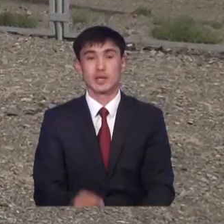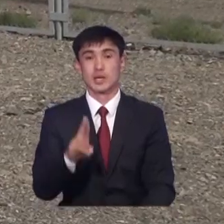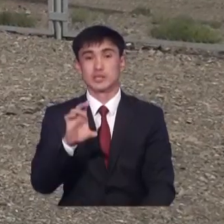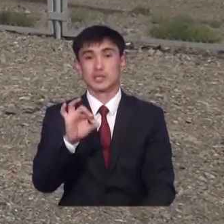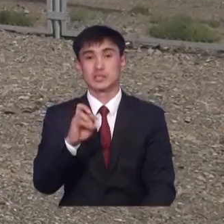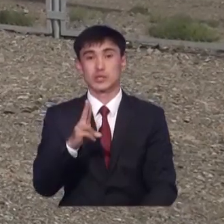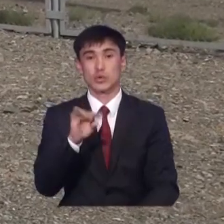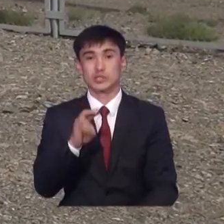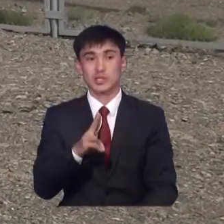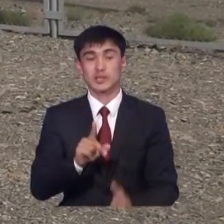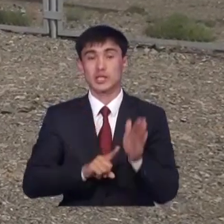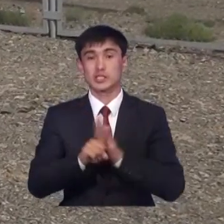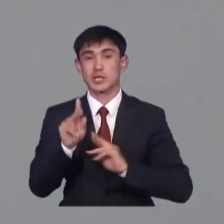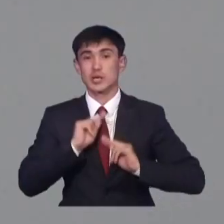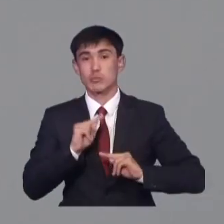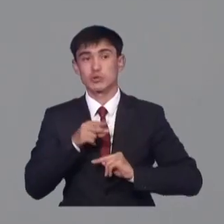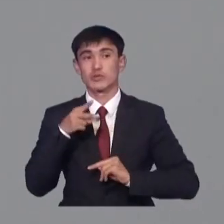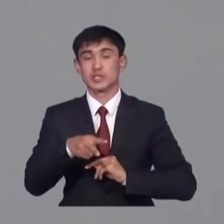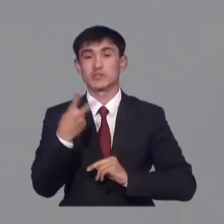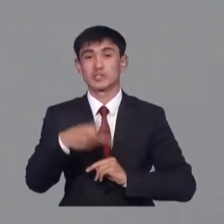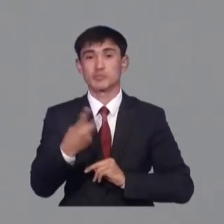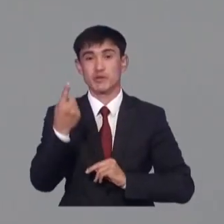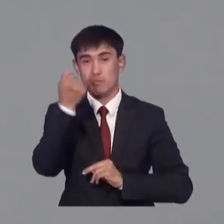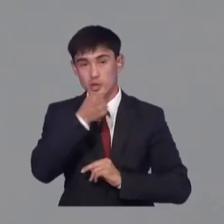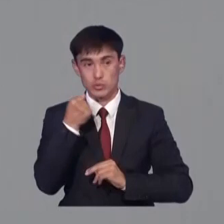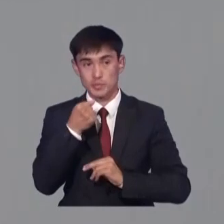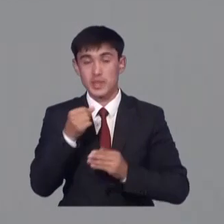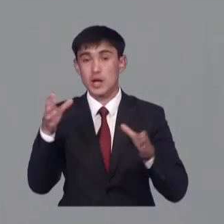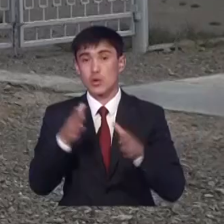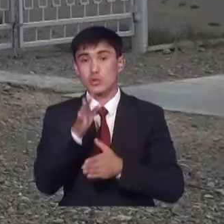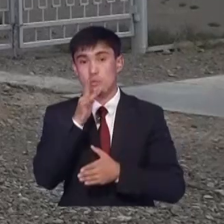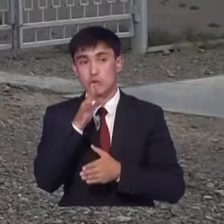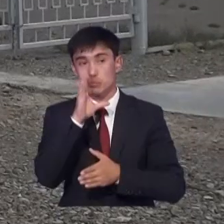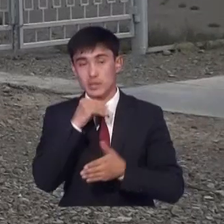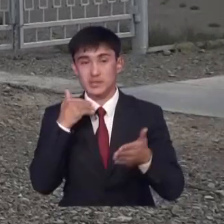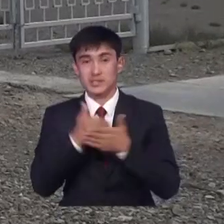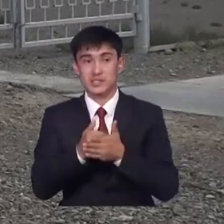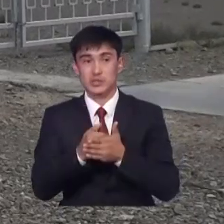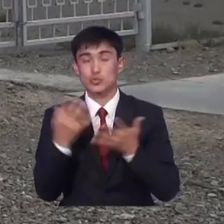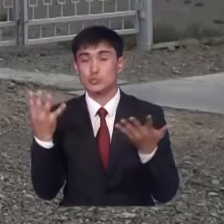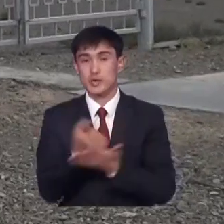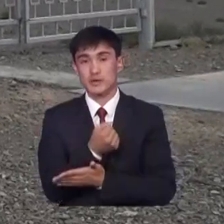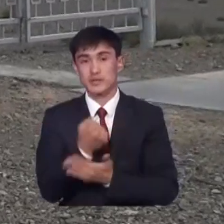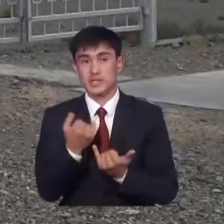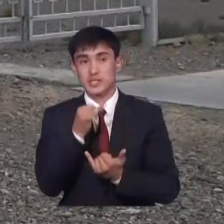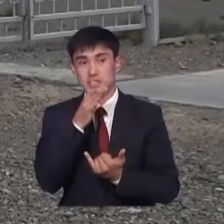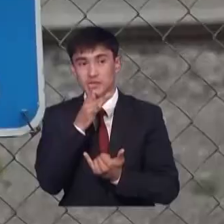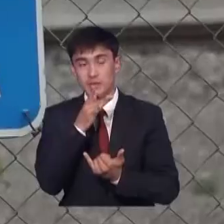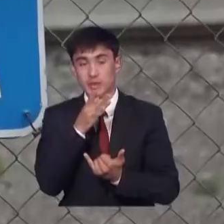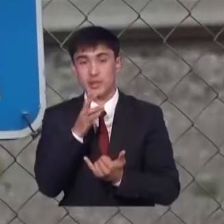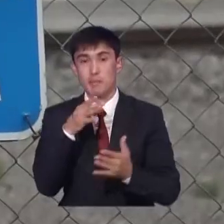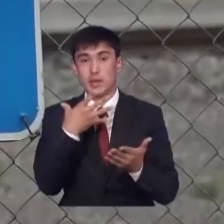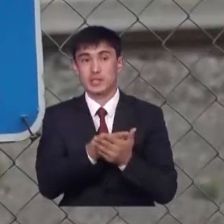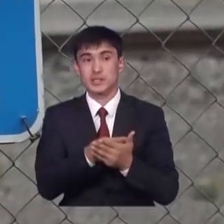«Достык Транстерминал» начала свою деятельность в 2021 году и за короткий период смогла достичь значительных успехов. В настоящее время на